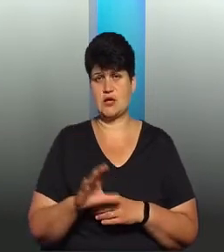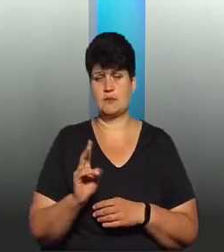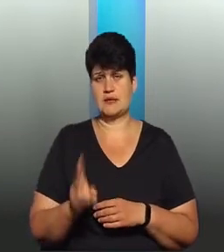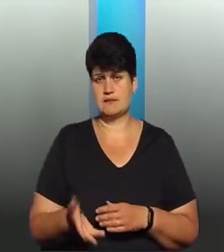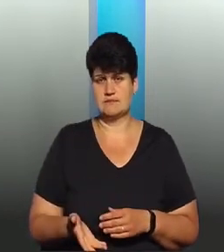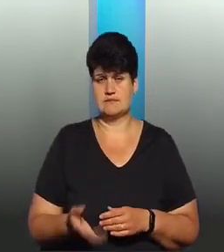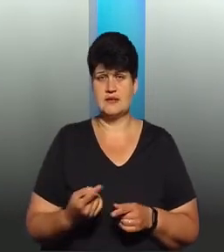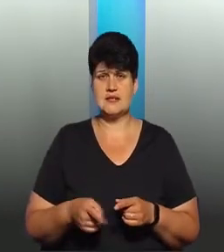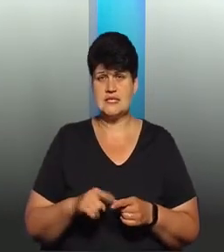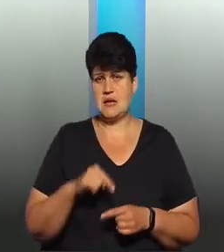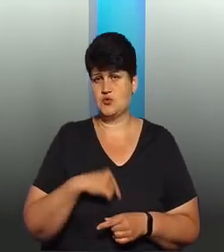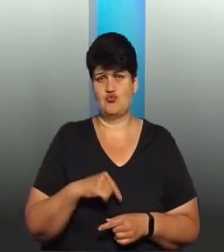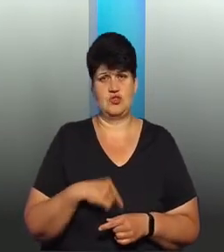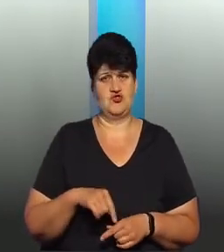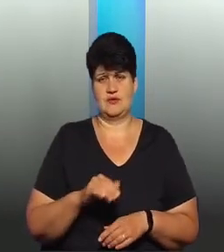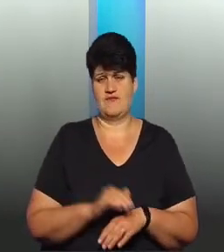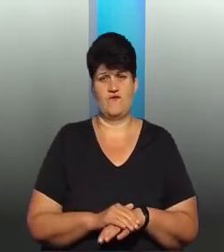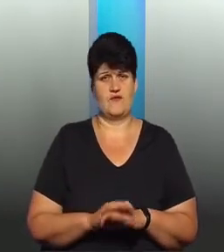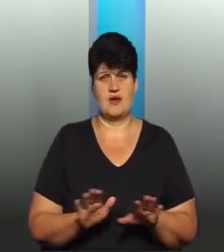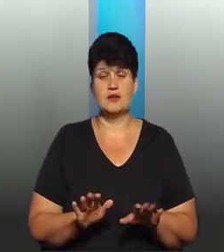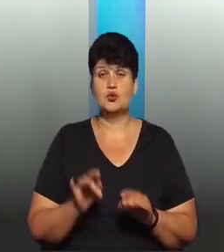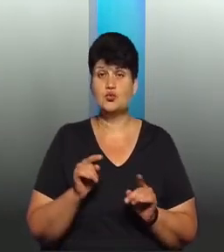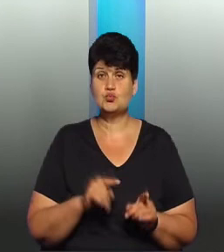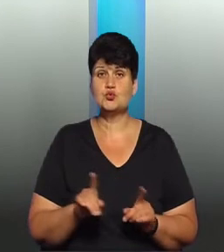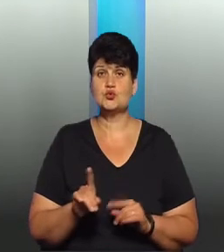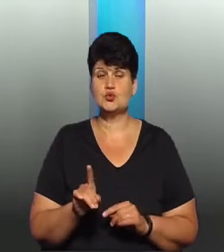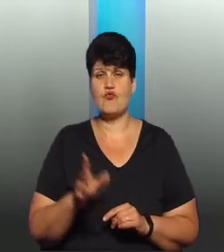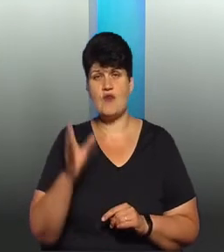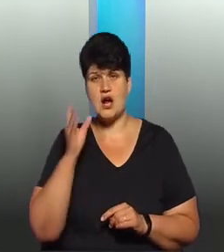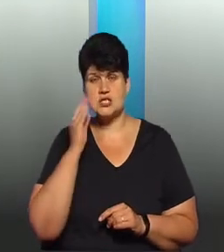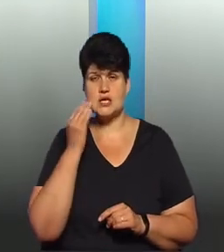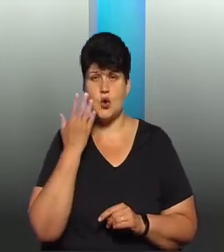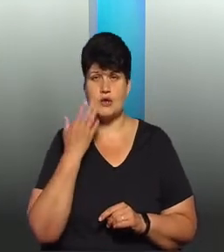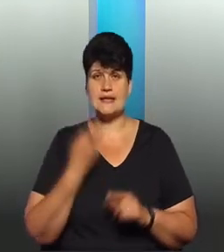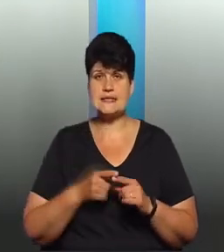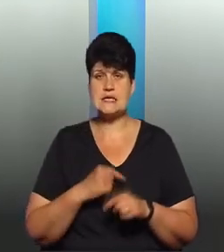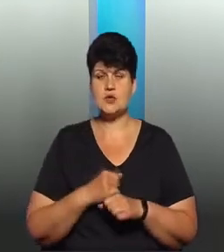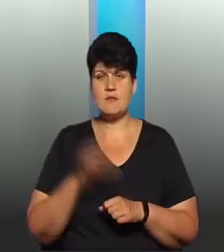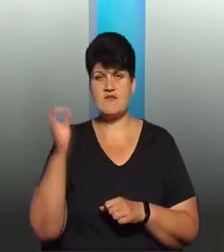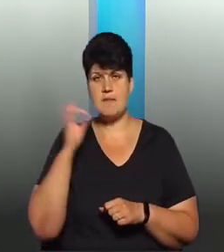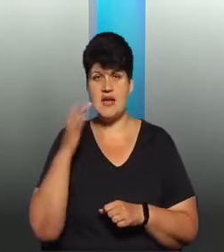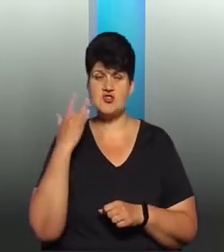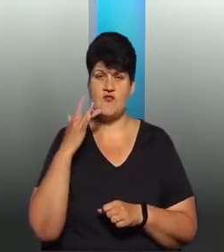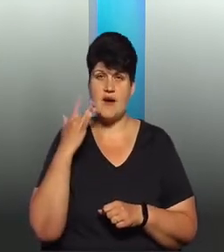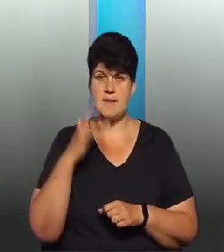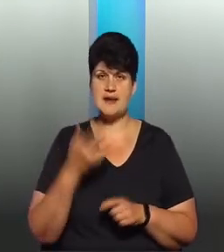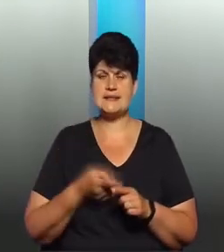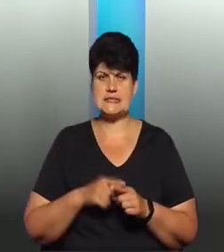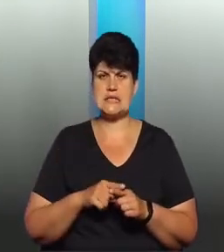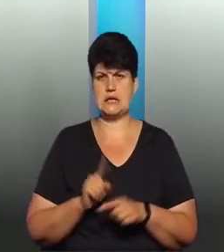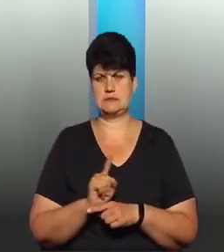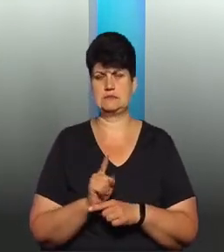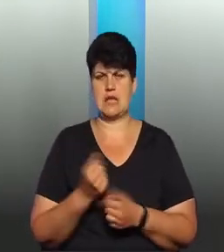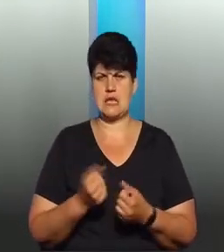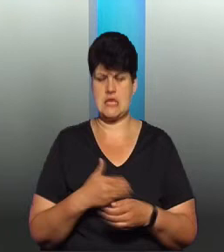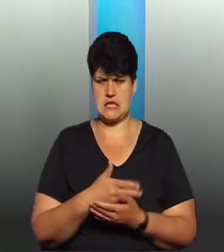фактори, тому що вважається, коли це зроблено там в Німеччині чи в Америці, це якість, є стандарт це, якості. Це як автомобіль, так, це от якісний так, автомобіль, якщо це